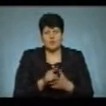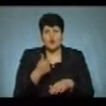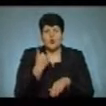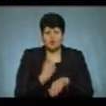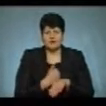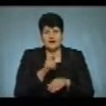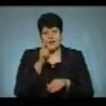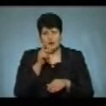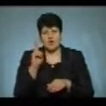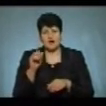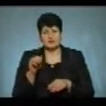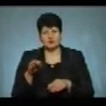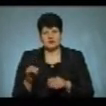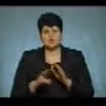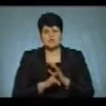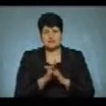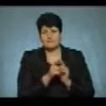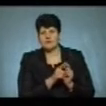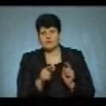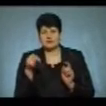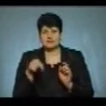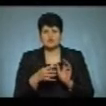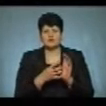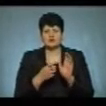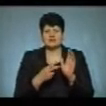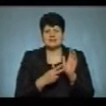Української греко-католицької церкви протягом